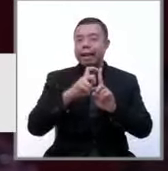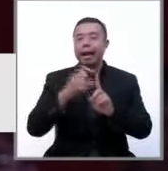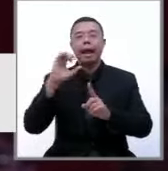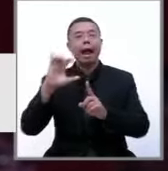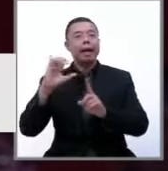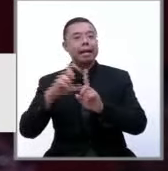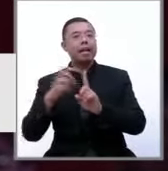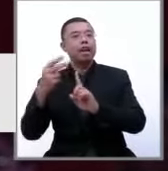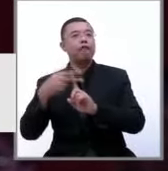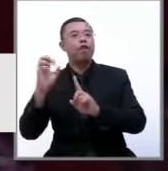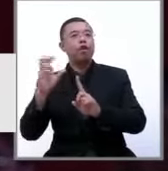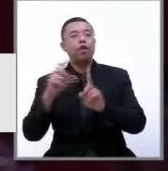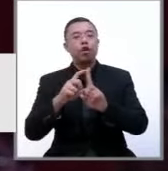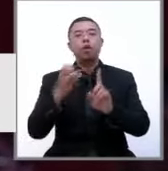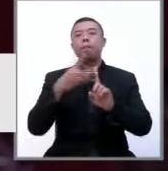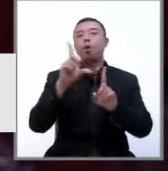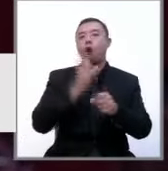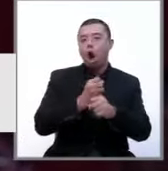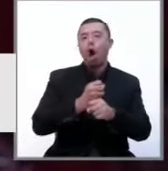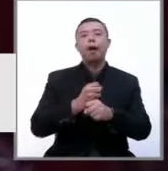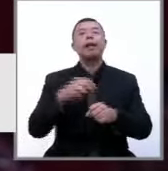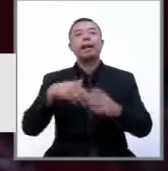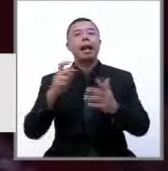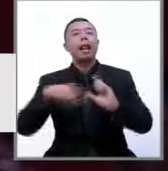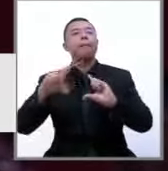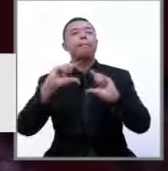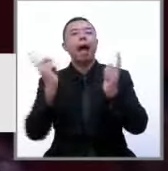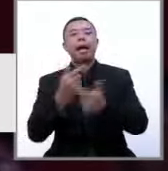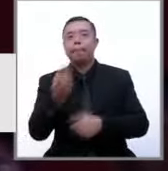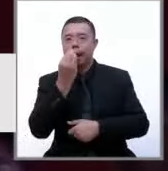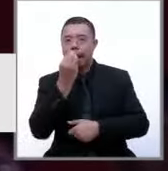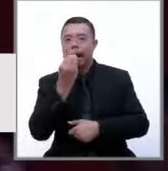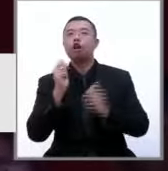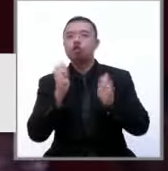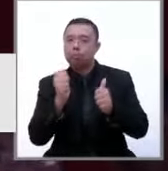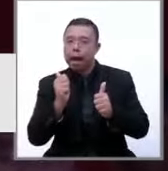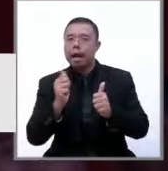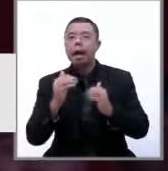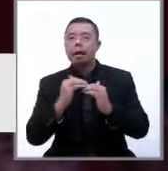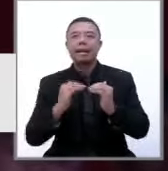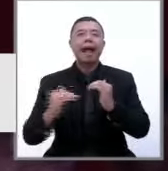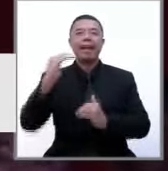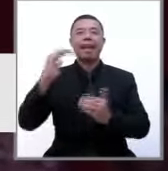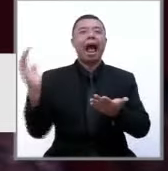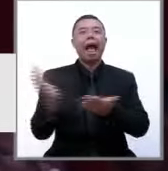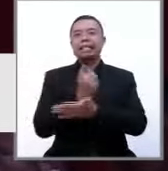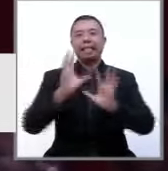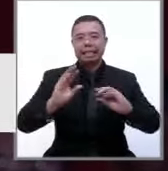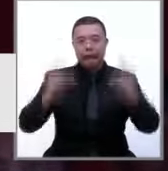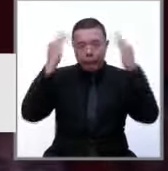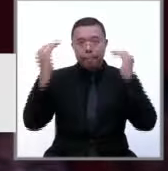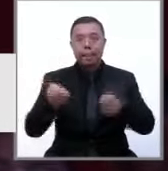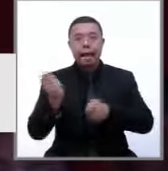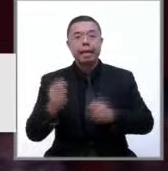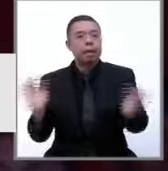Food bulok dan badan pangan untuk meningkatkan produktivitas para petani akan kita